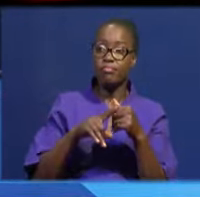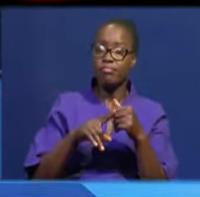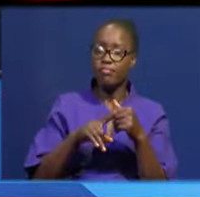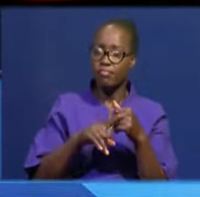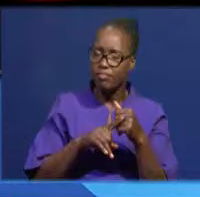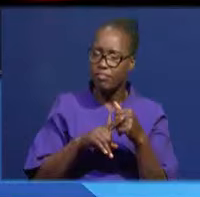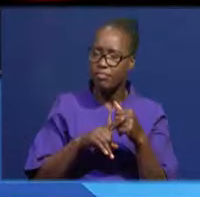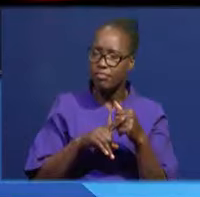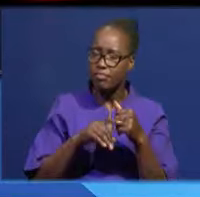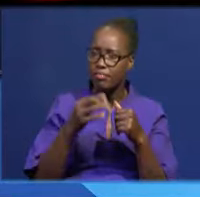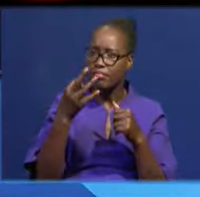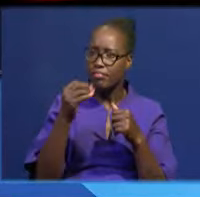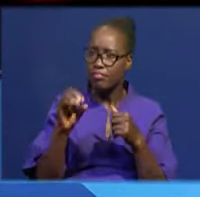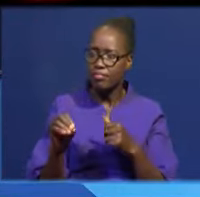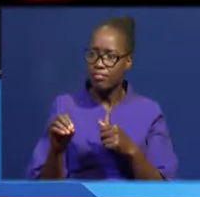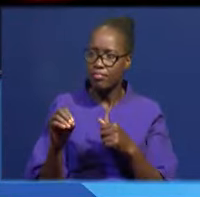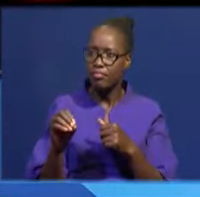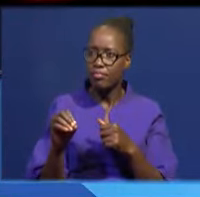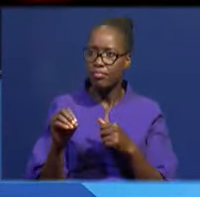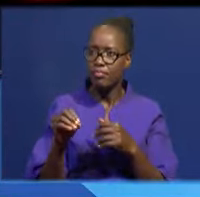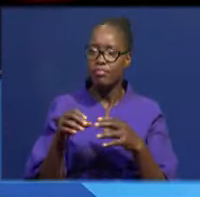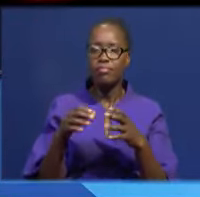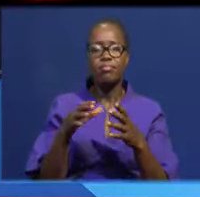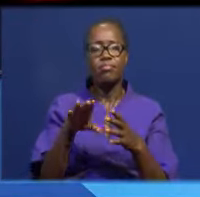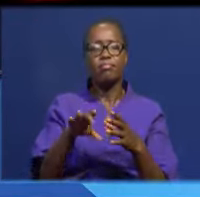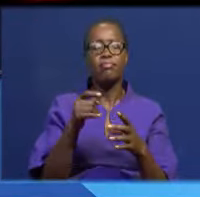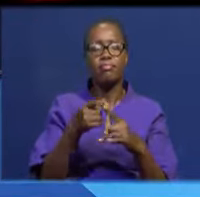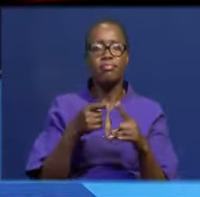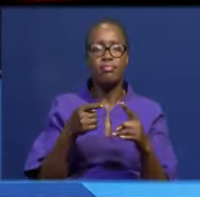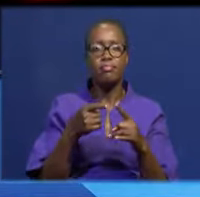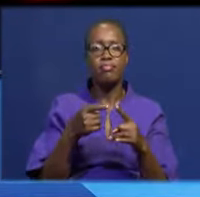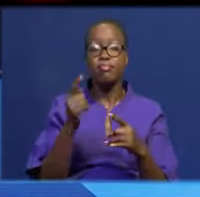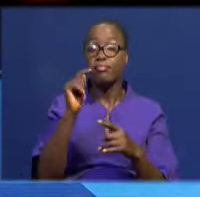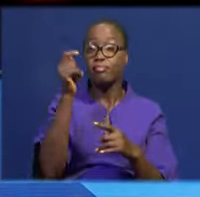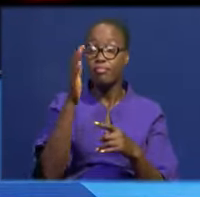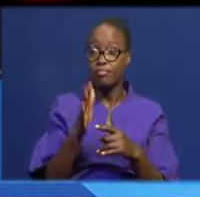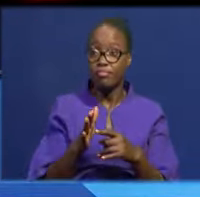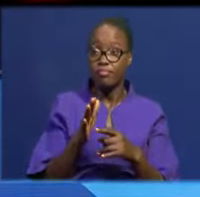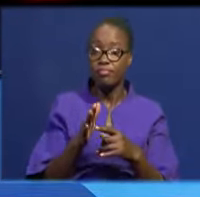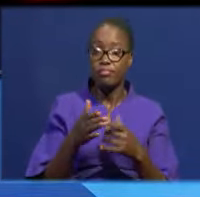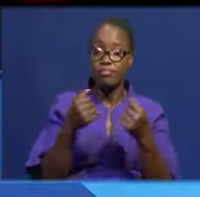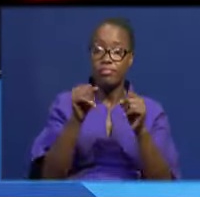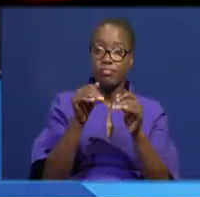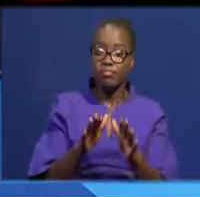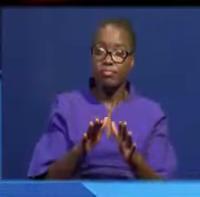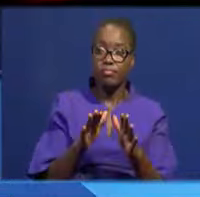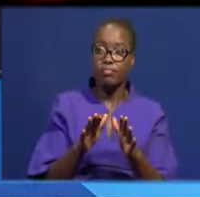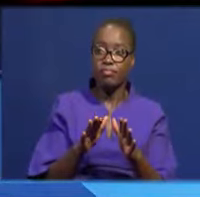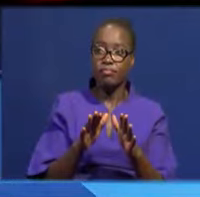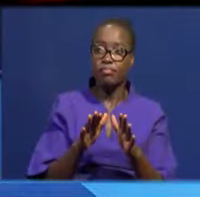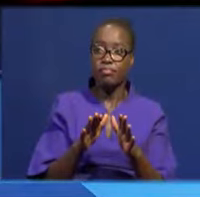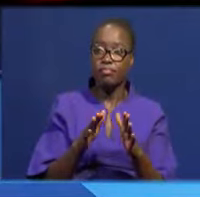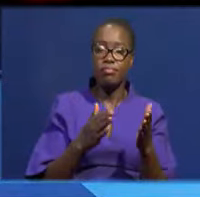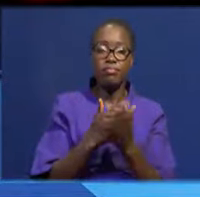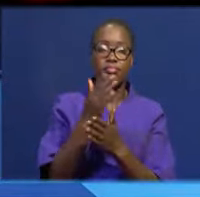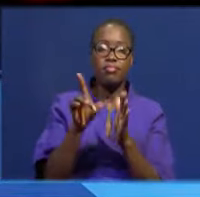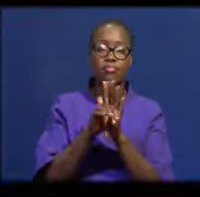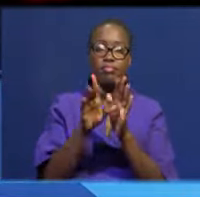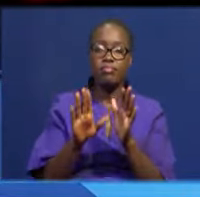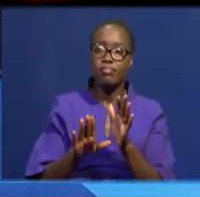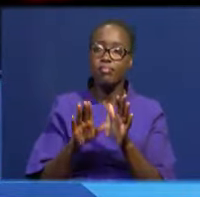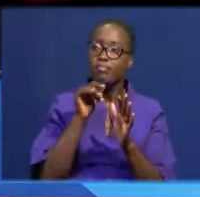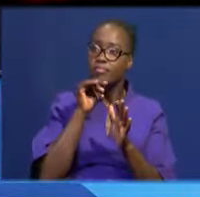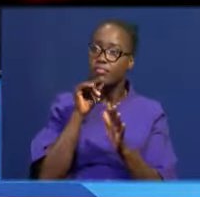60,300 ambazo alichukua kutoka kwa mwanadiplomasia mmoja wa Kenya. Mwanadiplomasia huyo kupitia kwa wakili wake